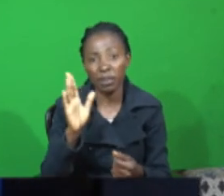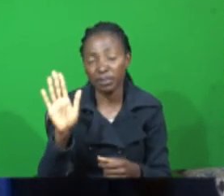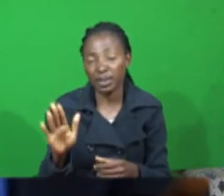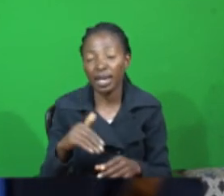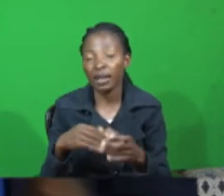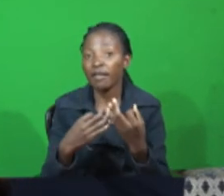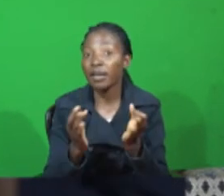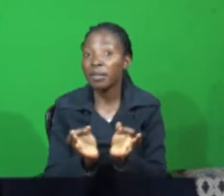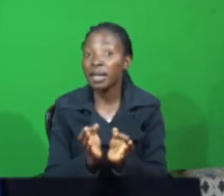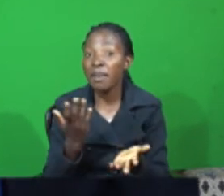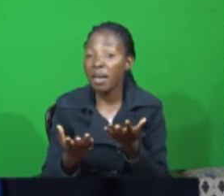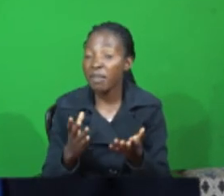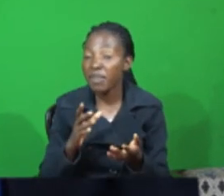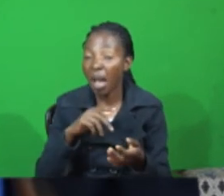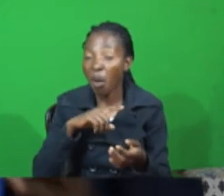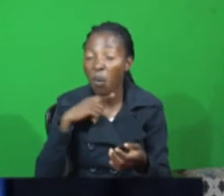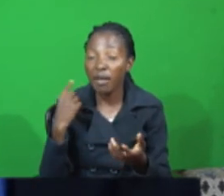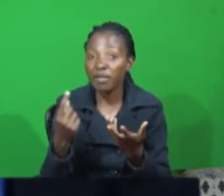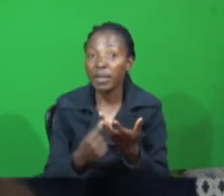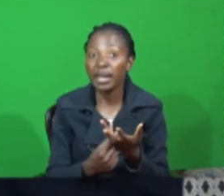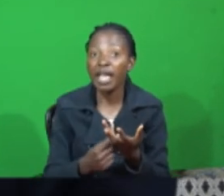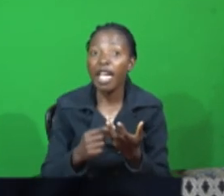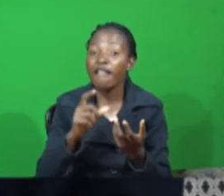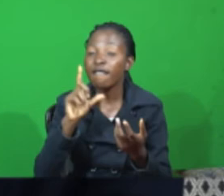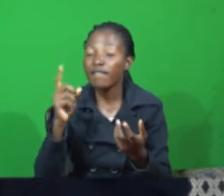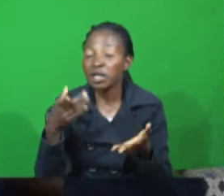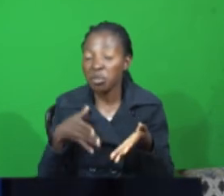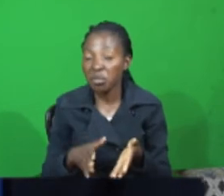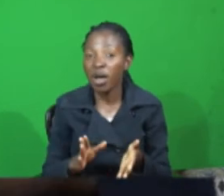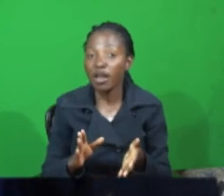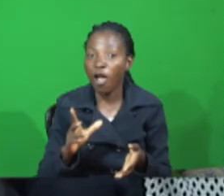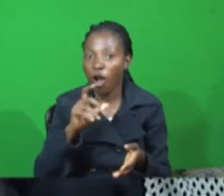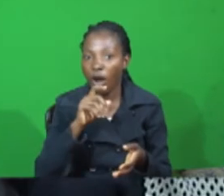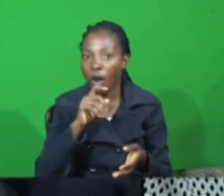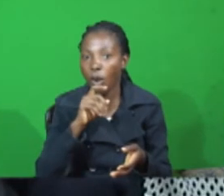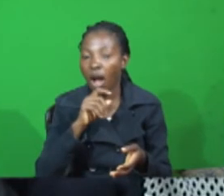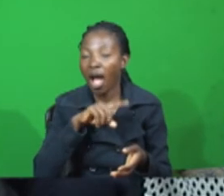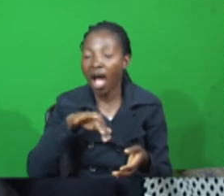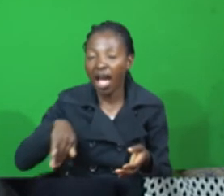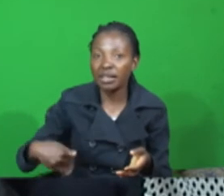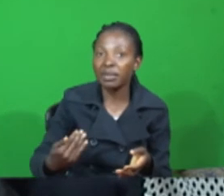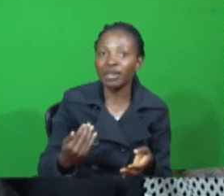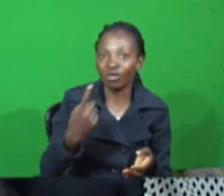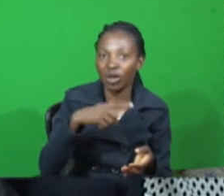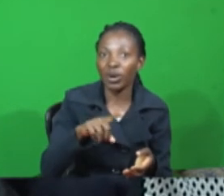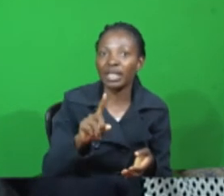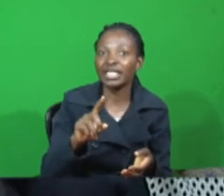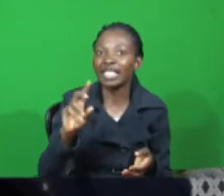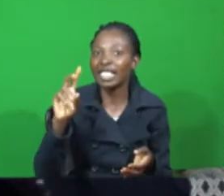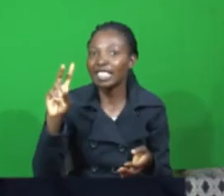ndedzekuti mudzimai akarorwa first born ndiye baba vari mumumba second born ndiye kumaraini third born ndiye baba vari